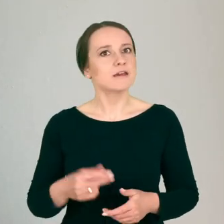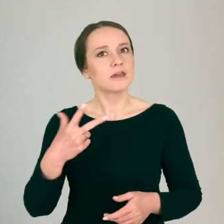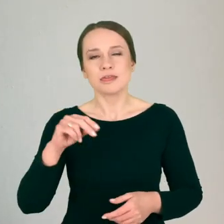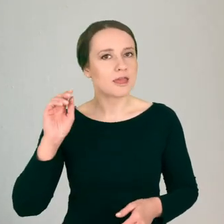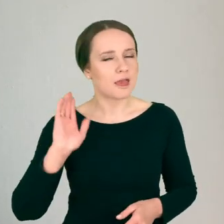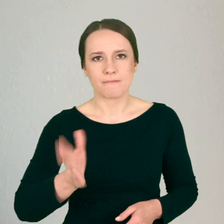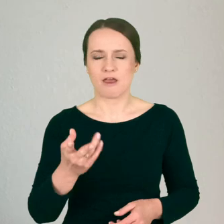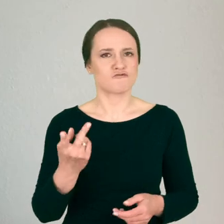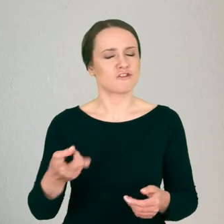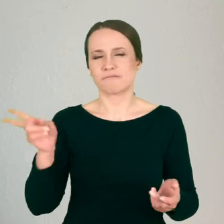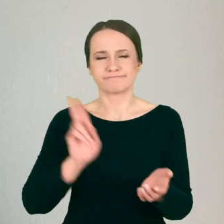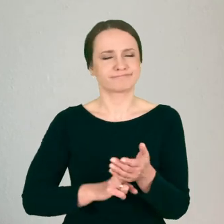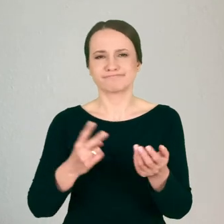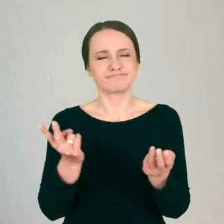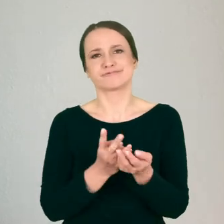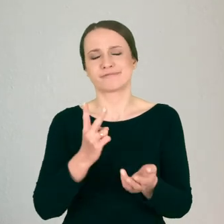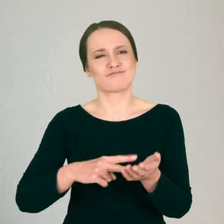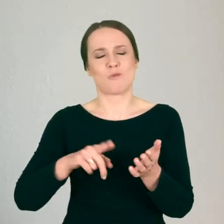i nie zdarzy.